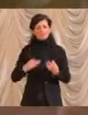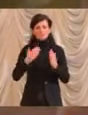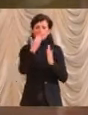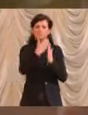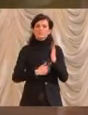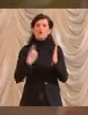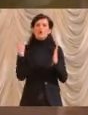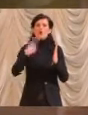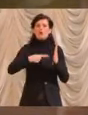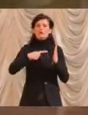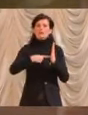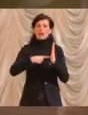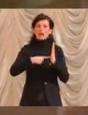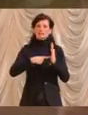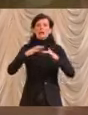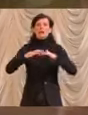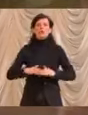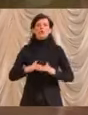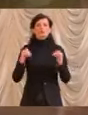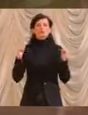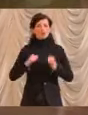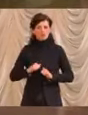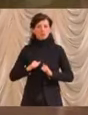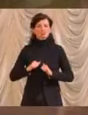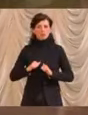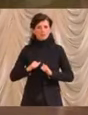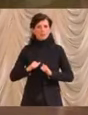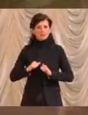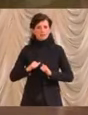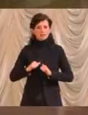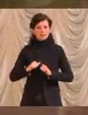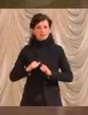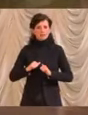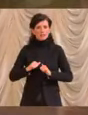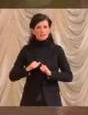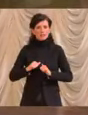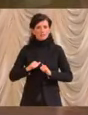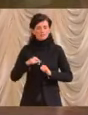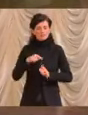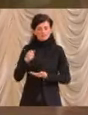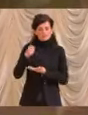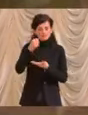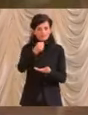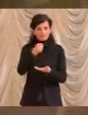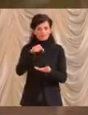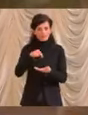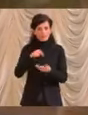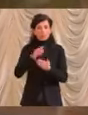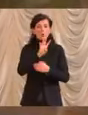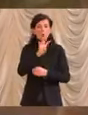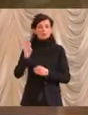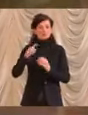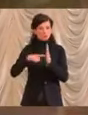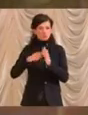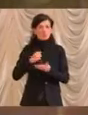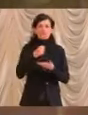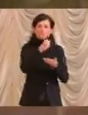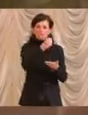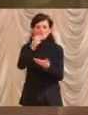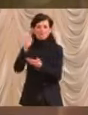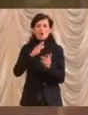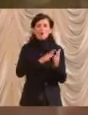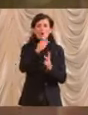della Protezione Civile, con i quali che saranno distribuiti ai comuni tenendo conto della